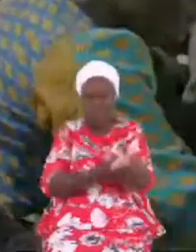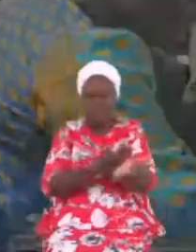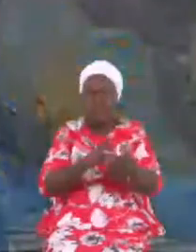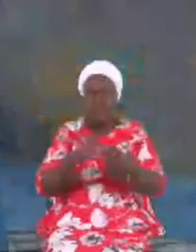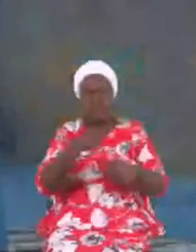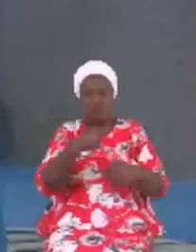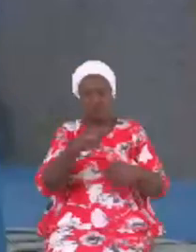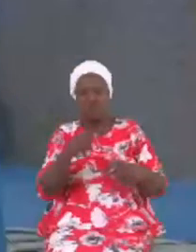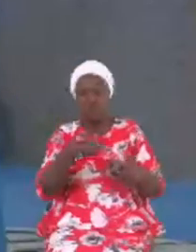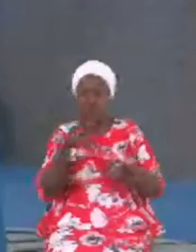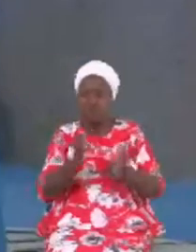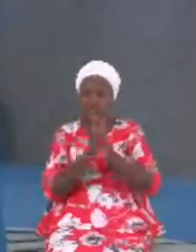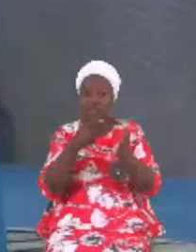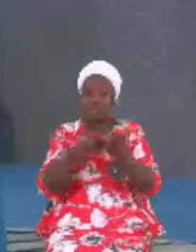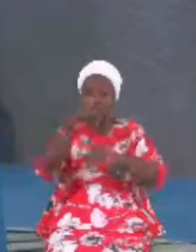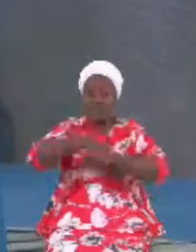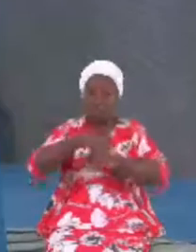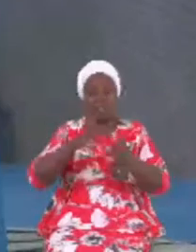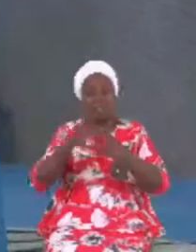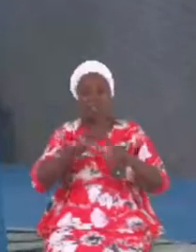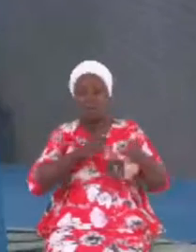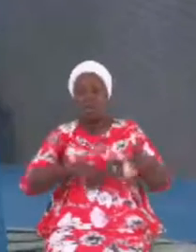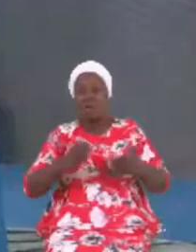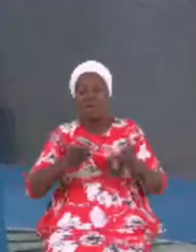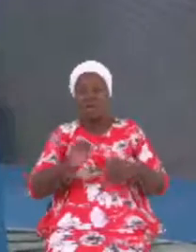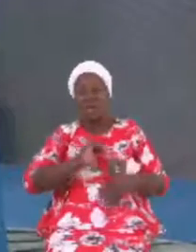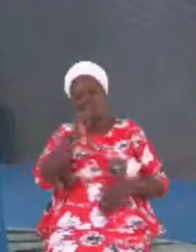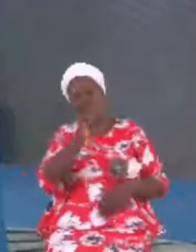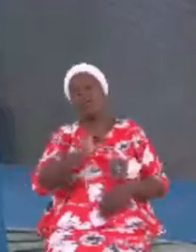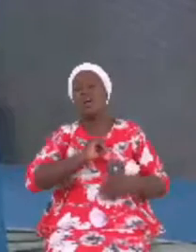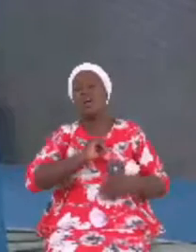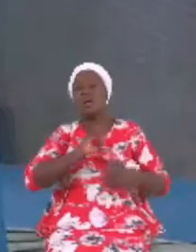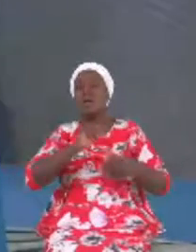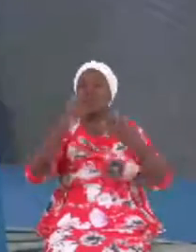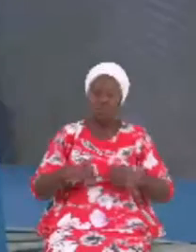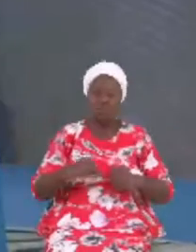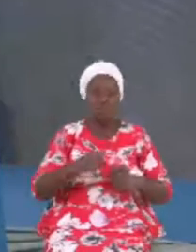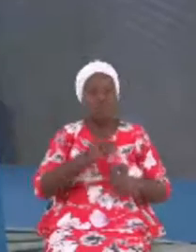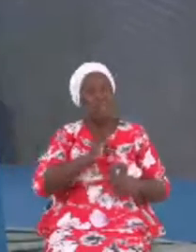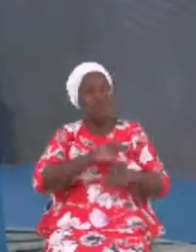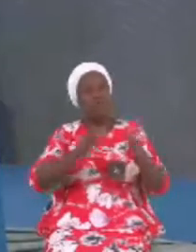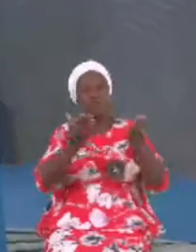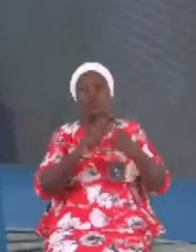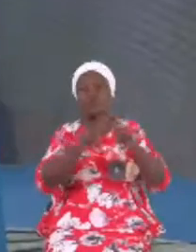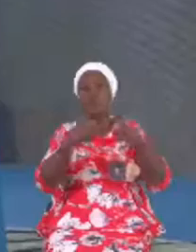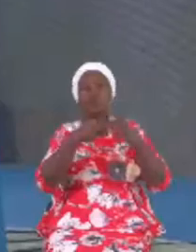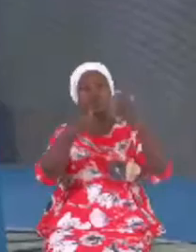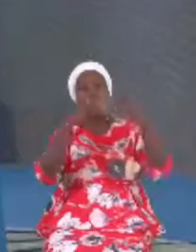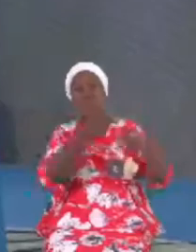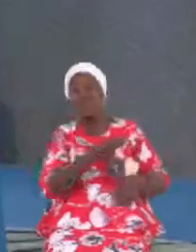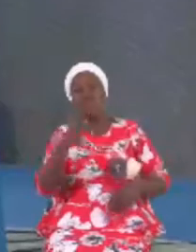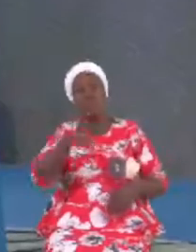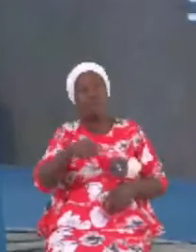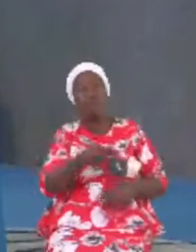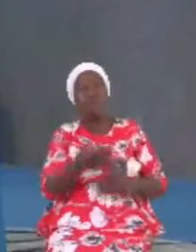je viens, je ne veux pas aller en enfer, je veux aller au ciel, libère-moi et donne-moi la grâce,